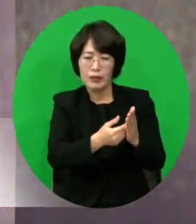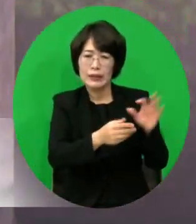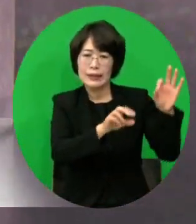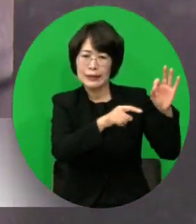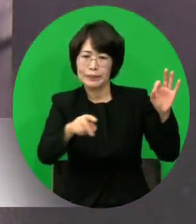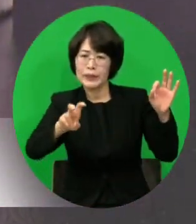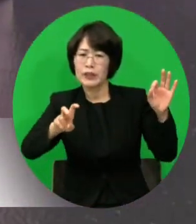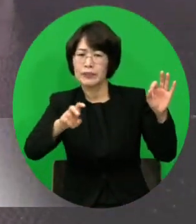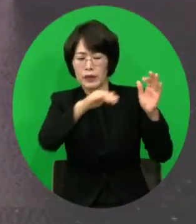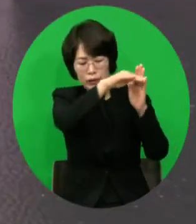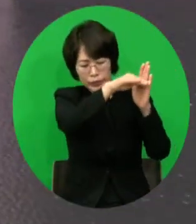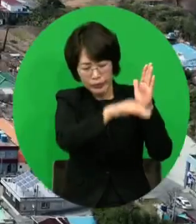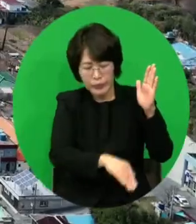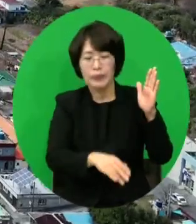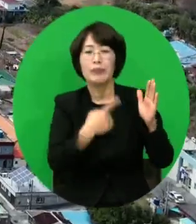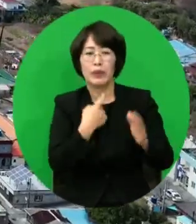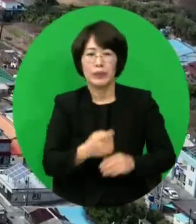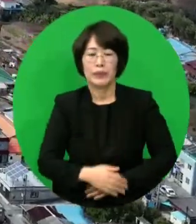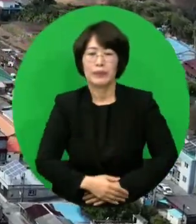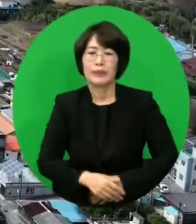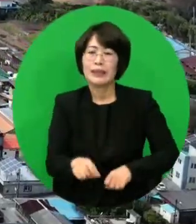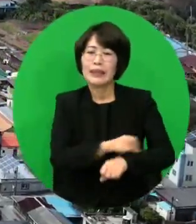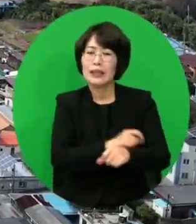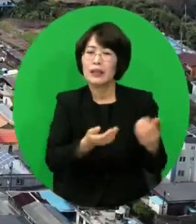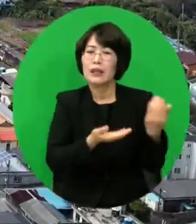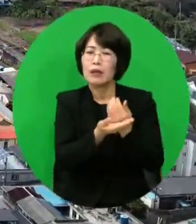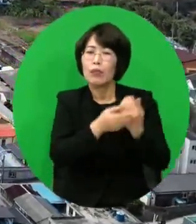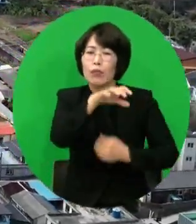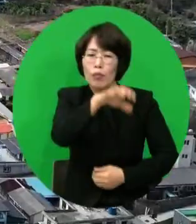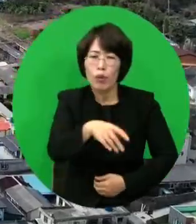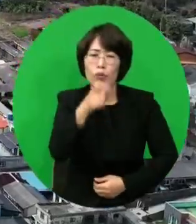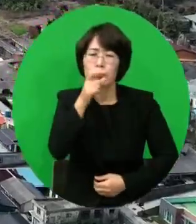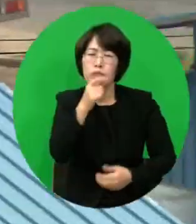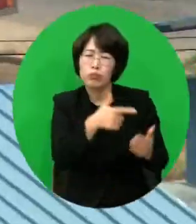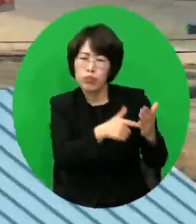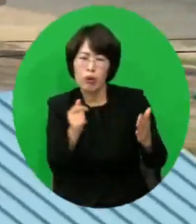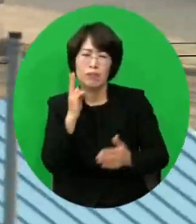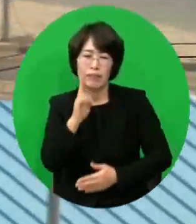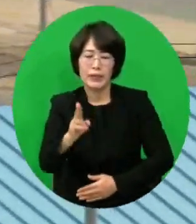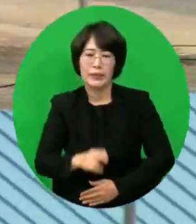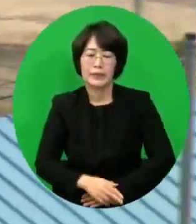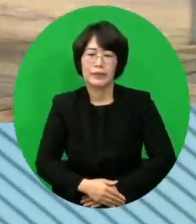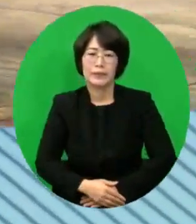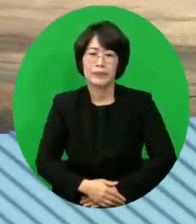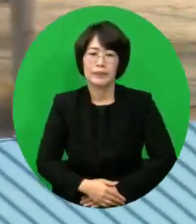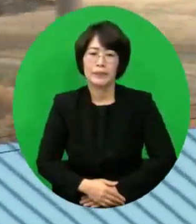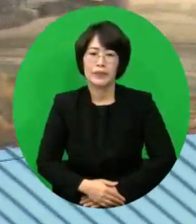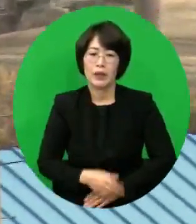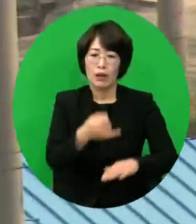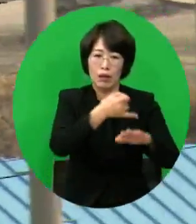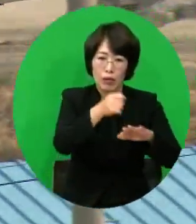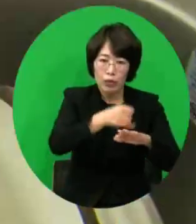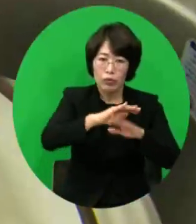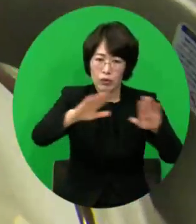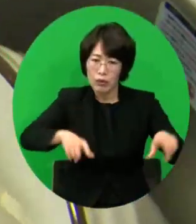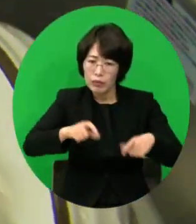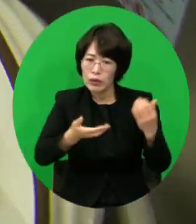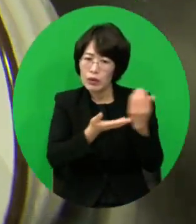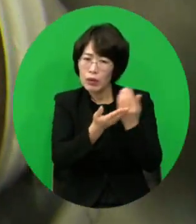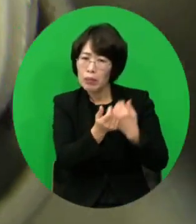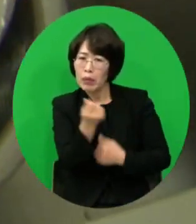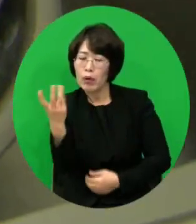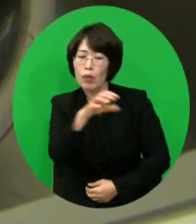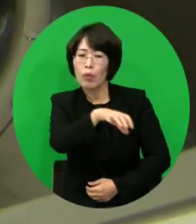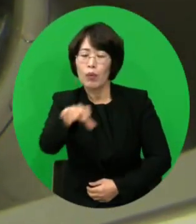20%대까지 낮아지기도 했습니다. 특히 섬 지역 물 부족은 심각했습니다. 완도 등 전남 일부 섬